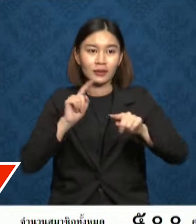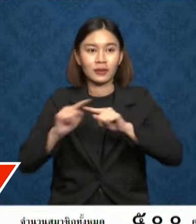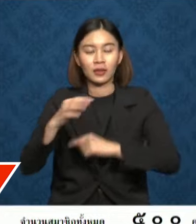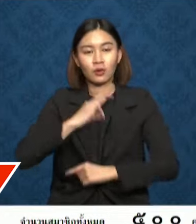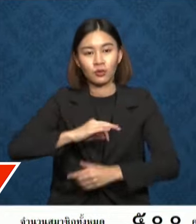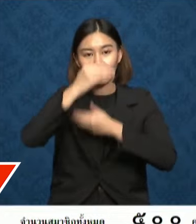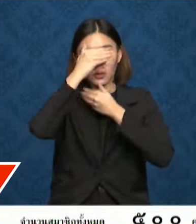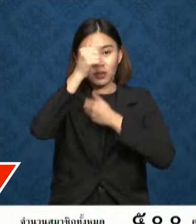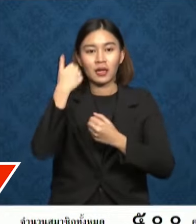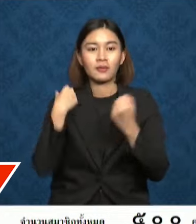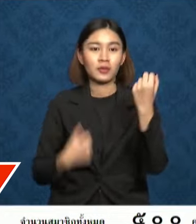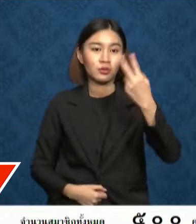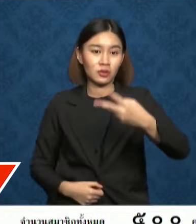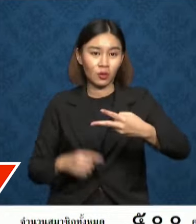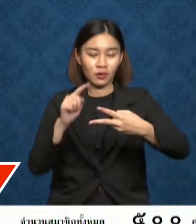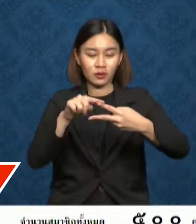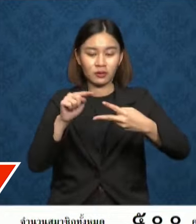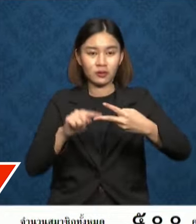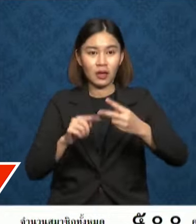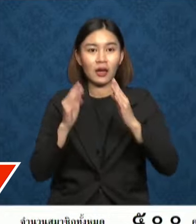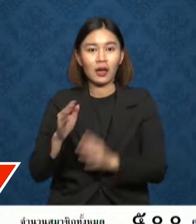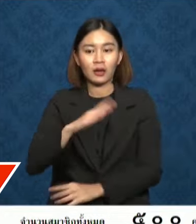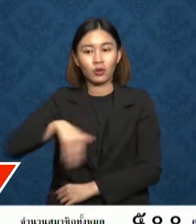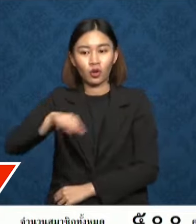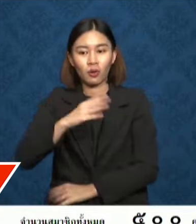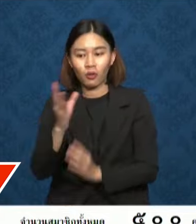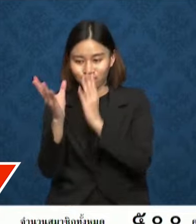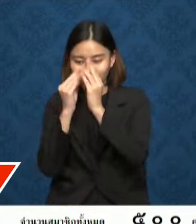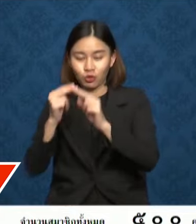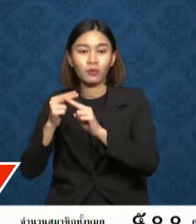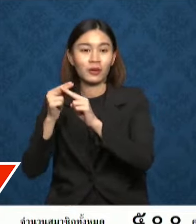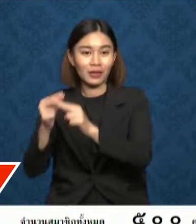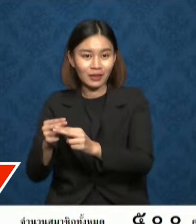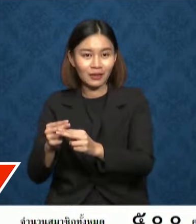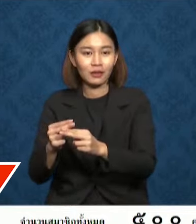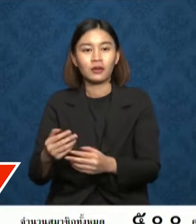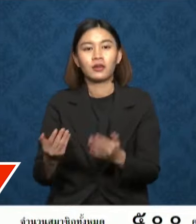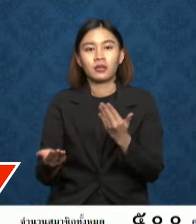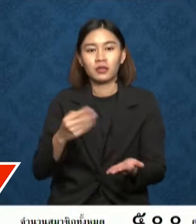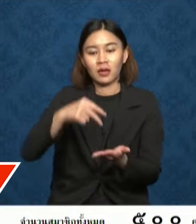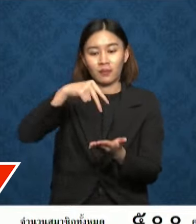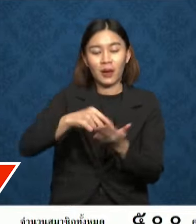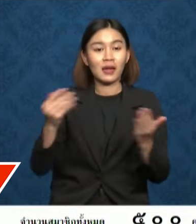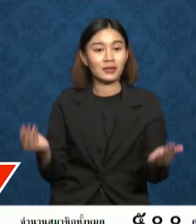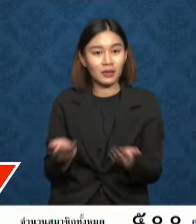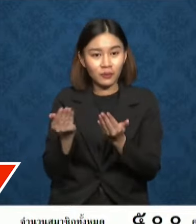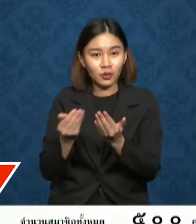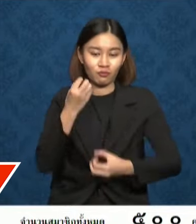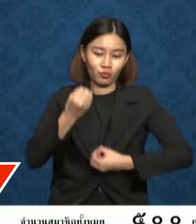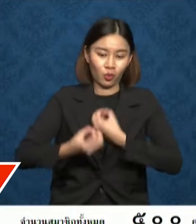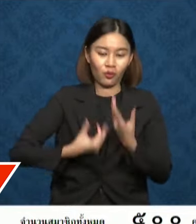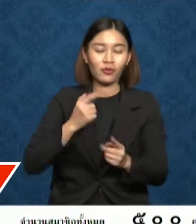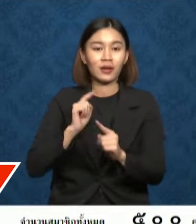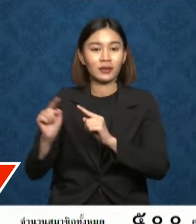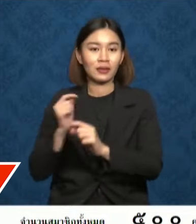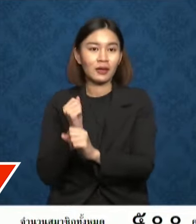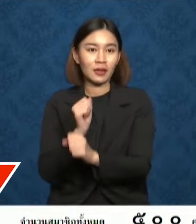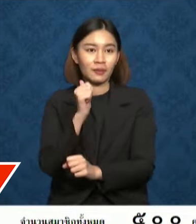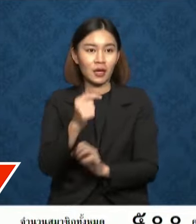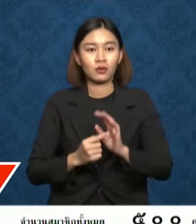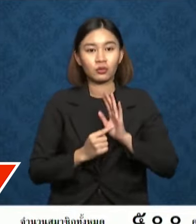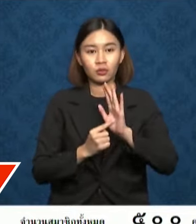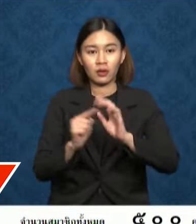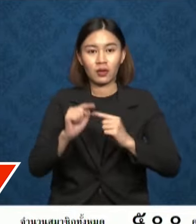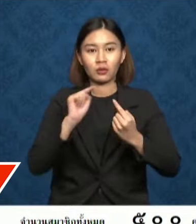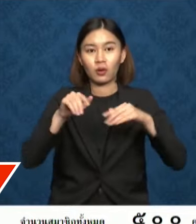านี้ทนาสนใจ 2 ปการครัที่เหลืออาจจะให้ทกท่านศึษาเองหอว่าทุกท่านอจจะลกขนอัภปายสนับสนุหอว่าให้ขอคดเหนได้นะครับอย่เช